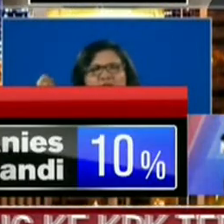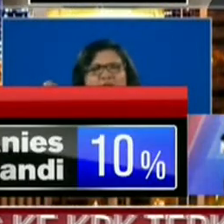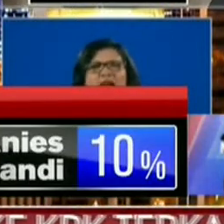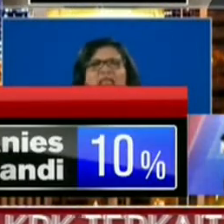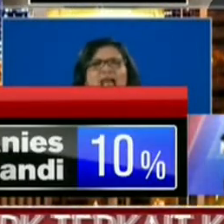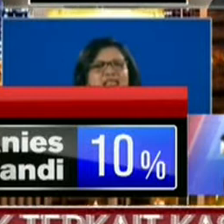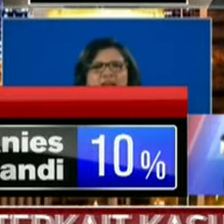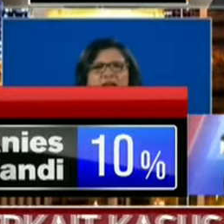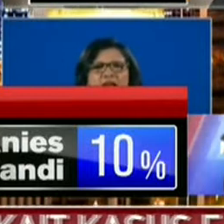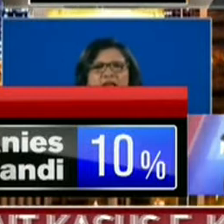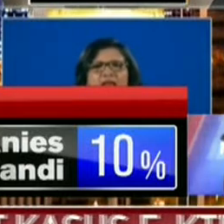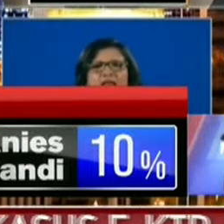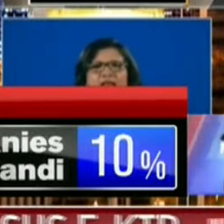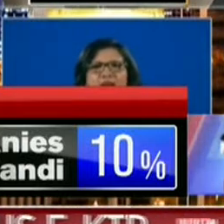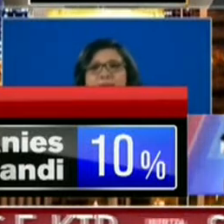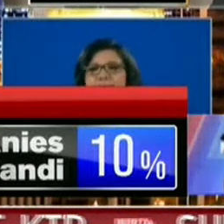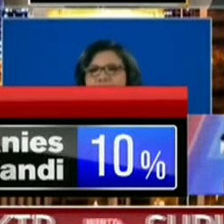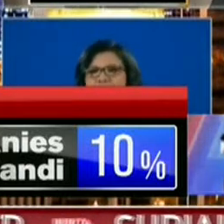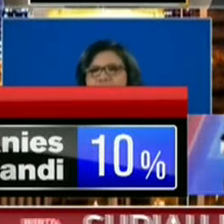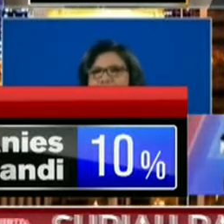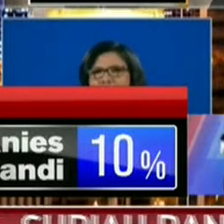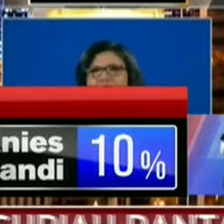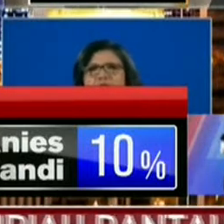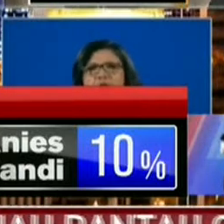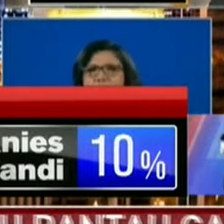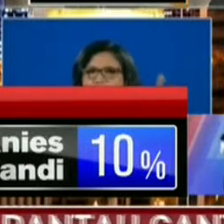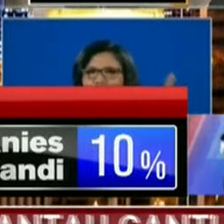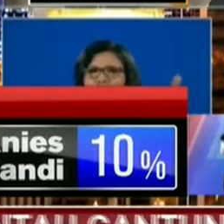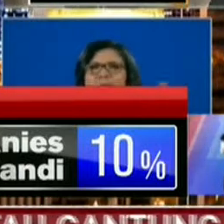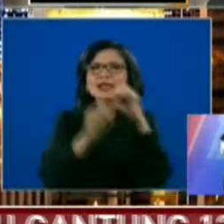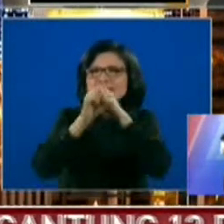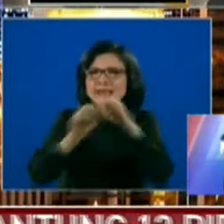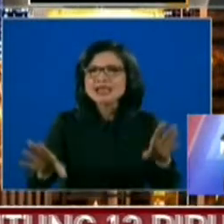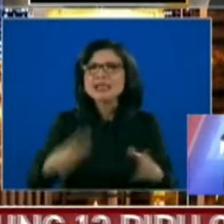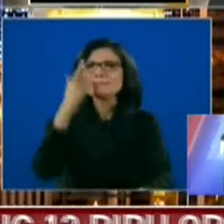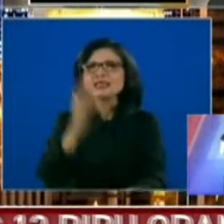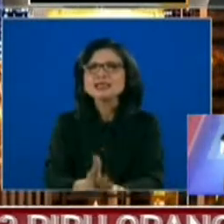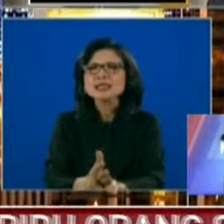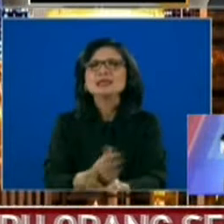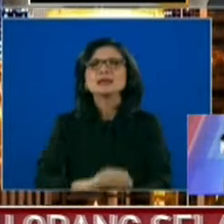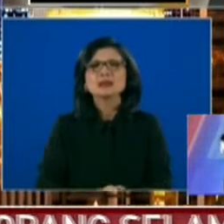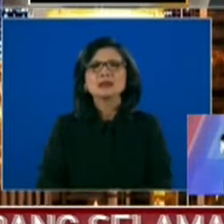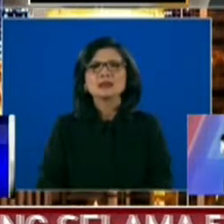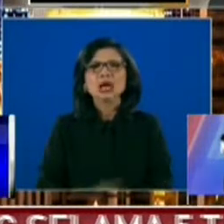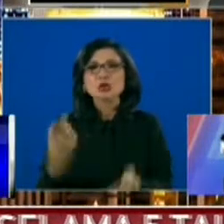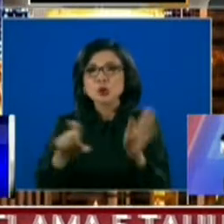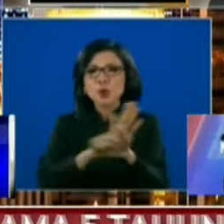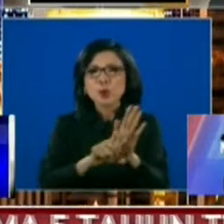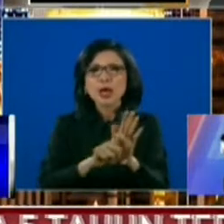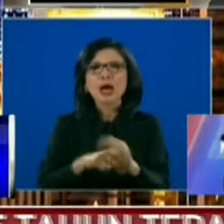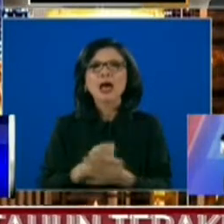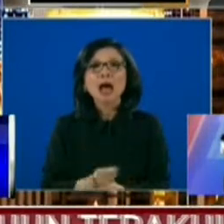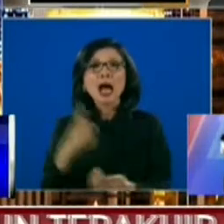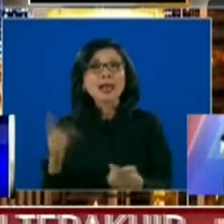Ya, kasih masyarakat program-program yang konkret dan pasti bisa dilaksanakan. Kami ambil contoh,